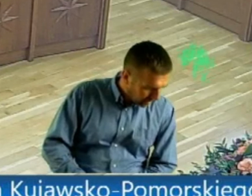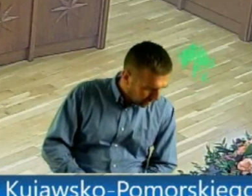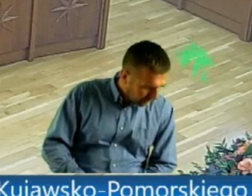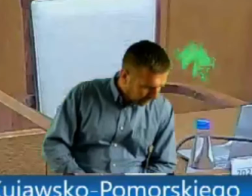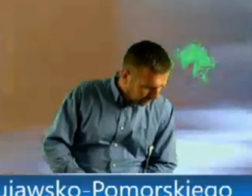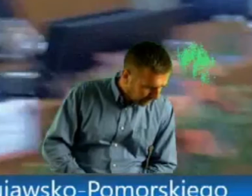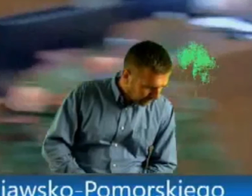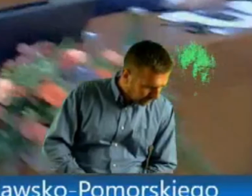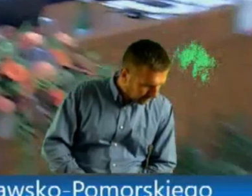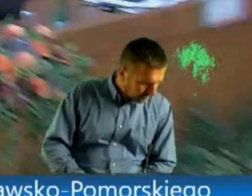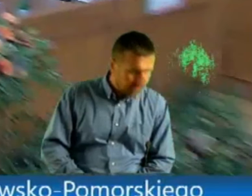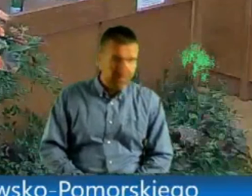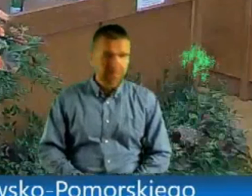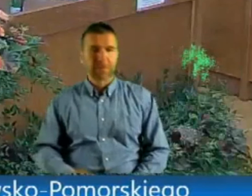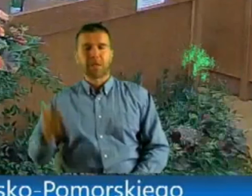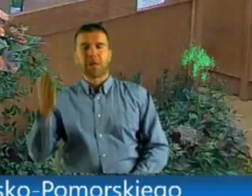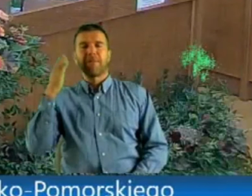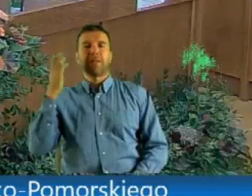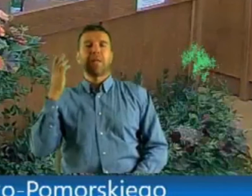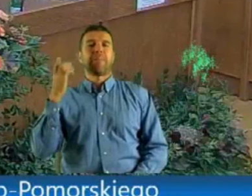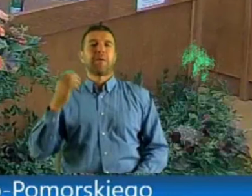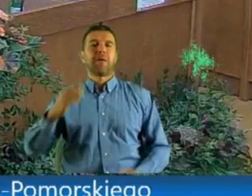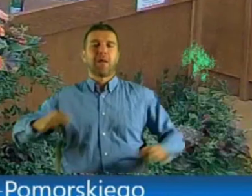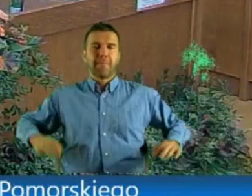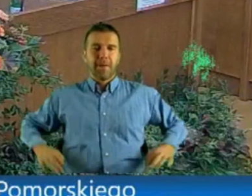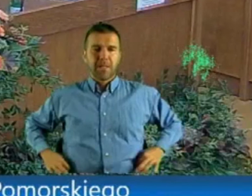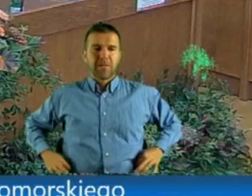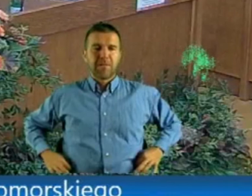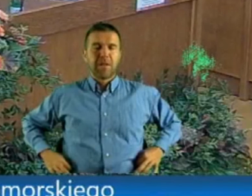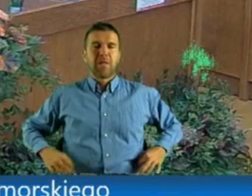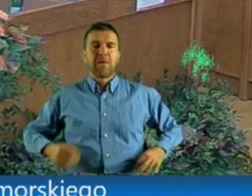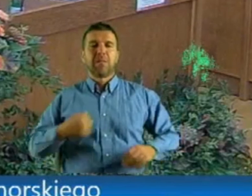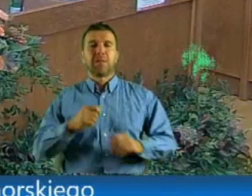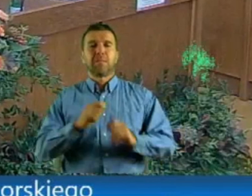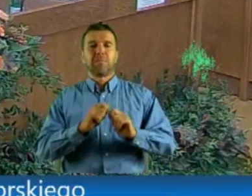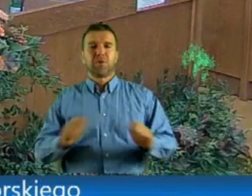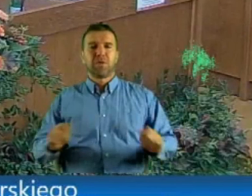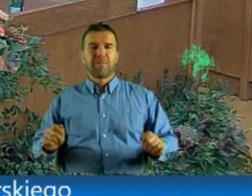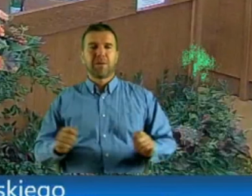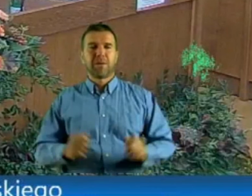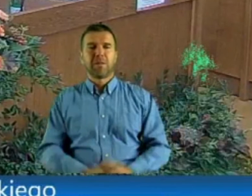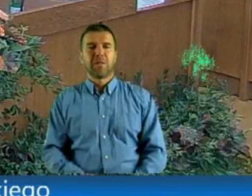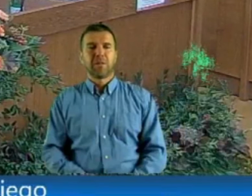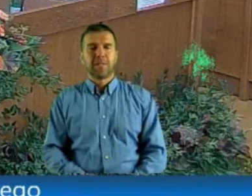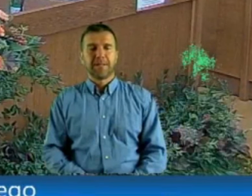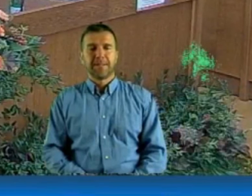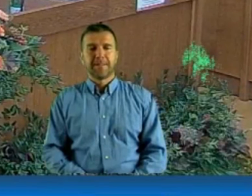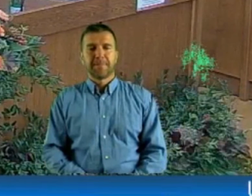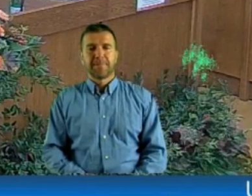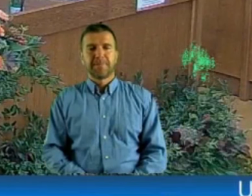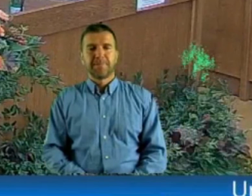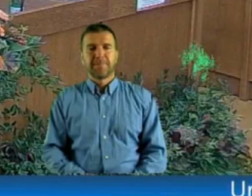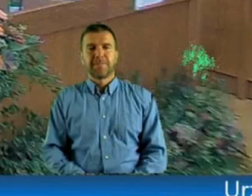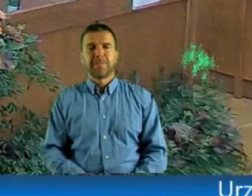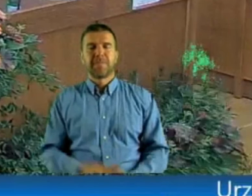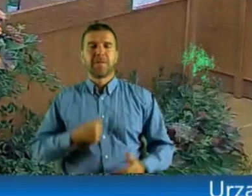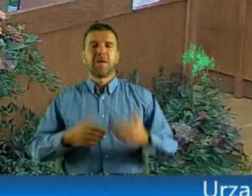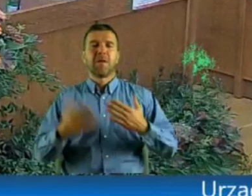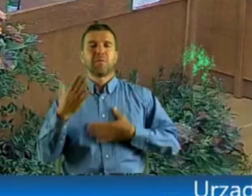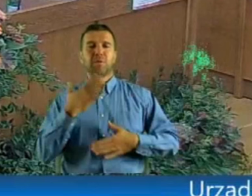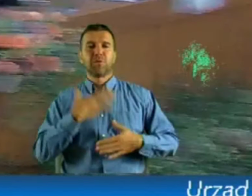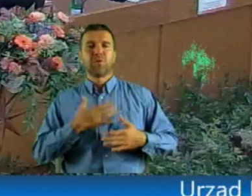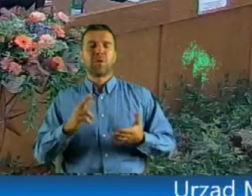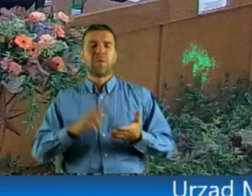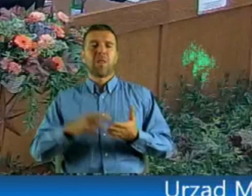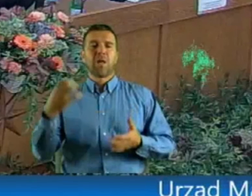Serdecznie Państwa, pozwolę sobie skorzystać z tej chwili przerwy, zanim zostanie wyświetlona moja prezentacja. Mam przyjemność Państwa na